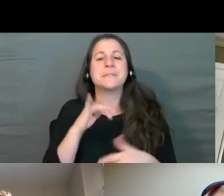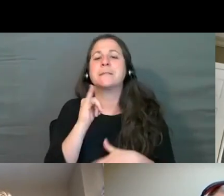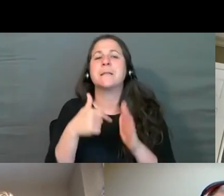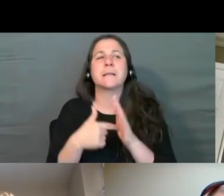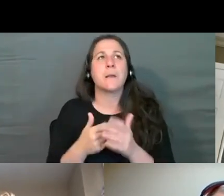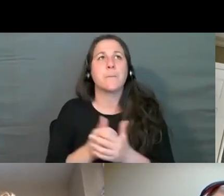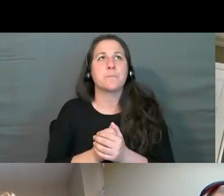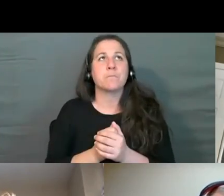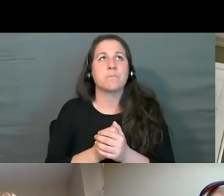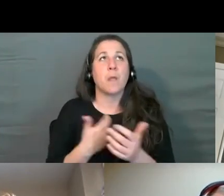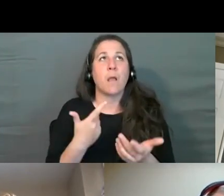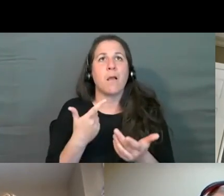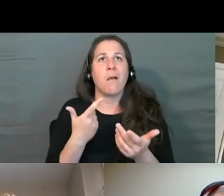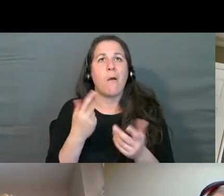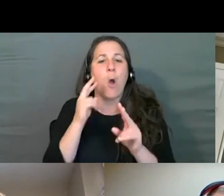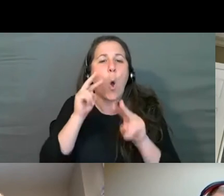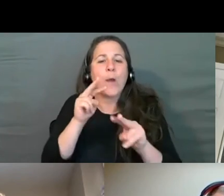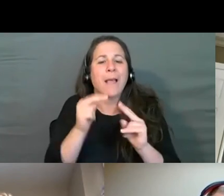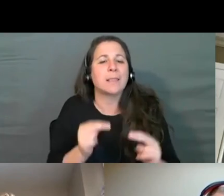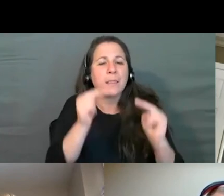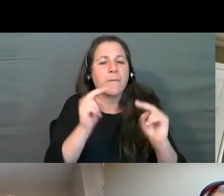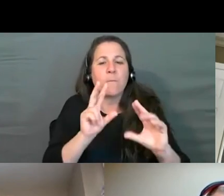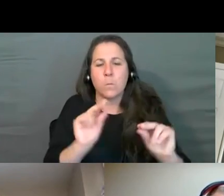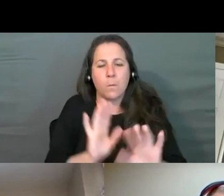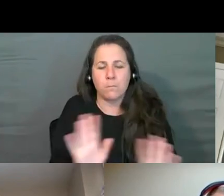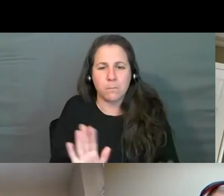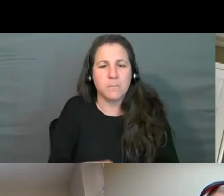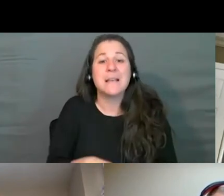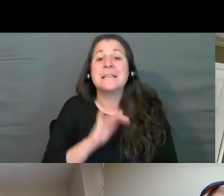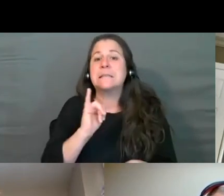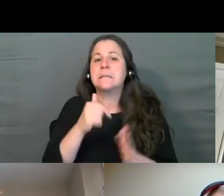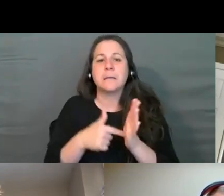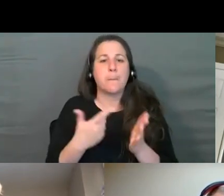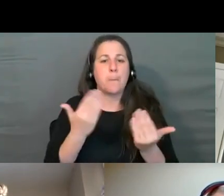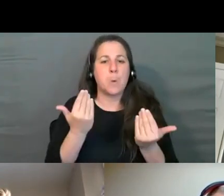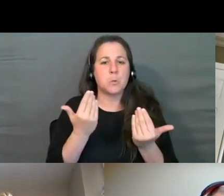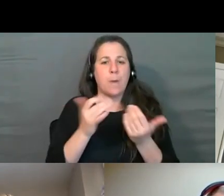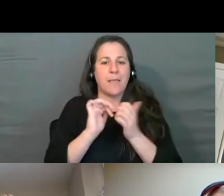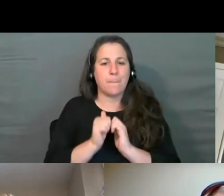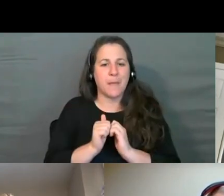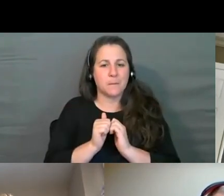C'est sans égard à la gravité, là, la personne qui aurait des besoins d'adaptation puis d'accessibilité.